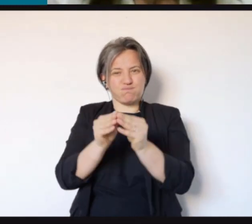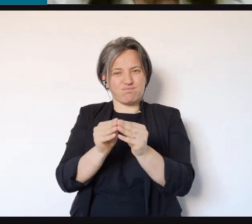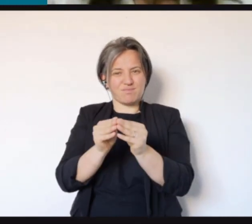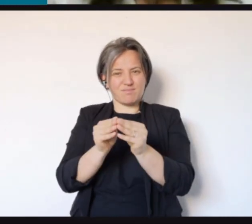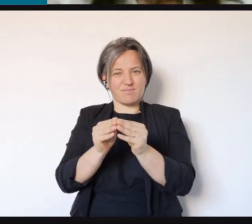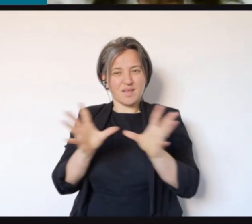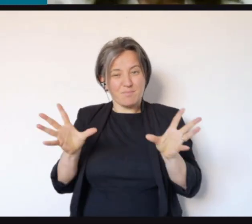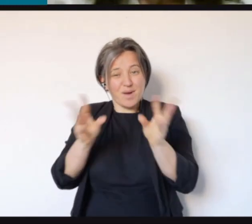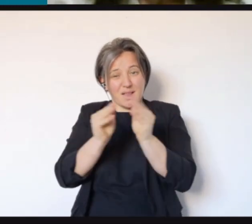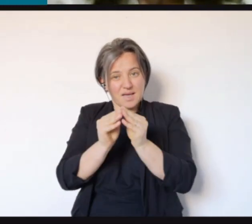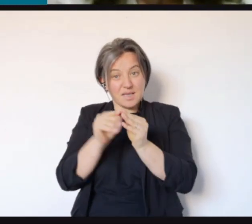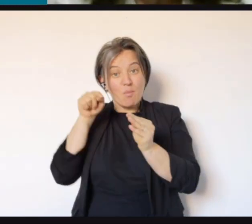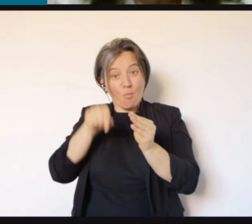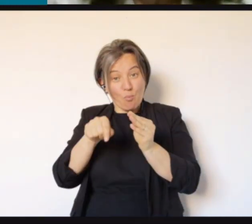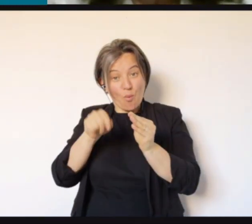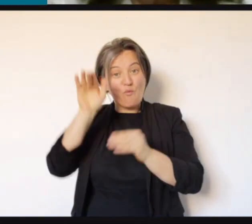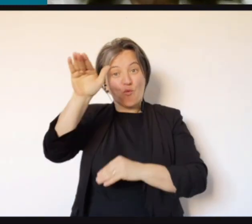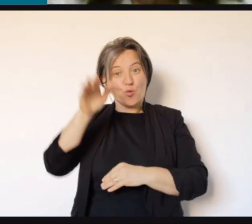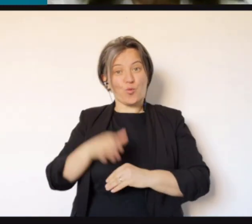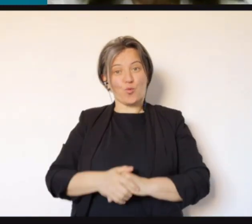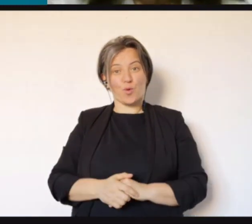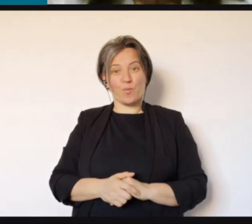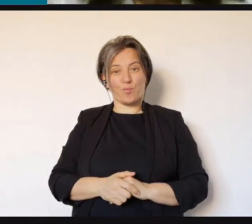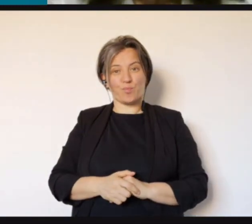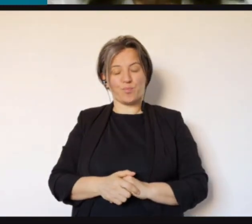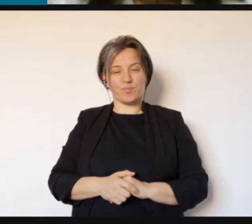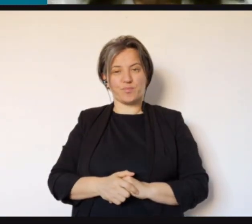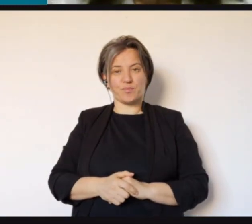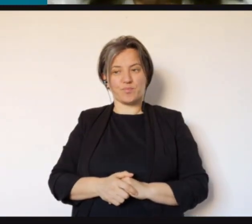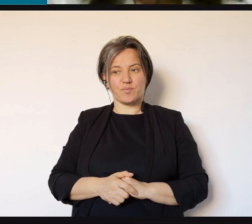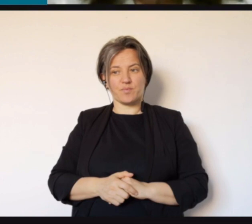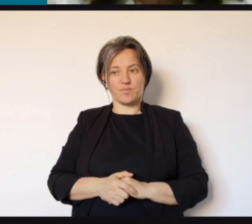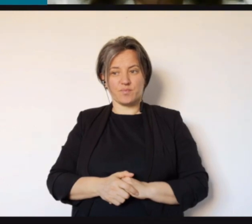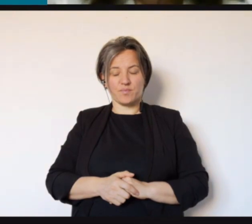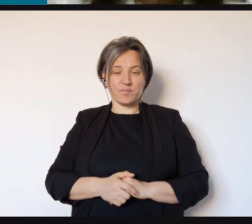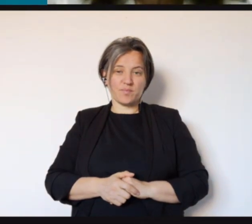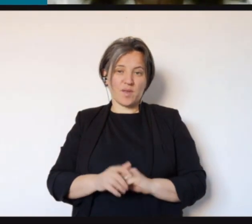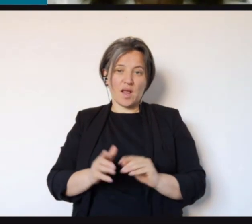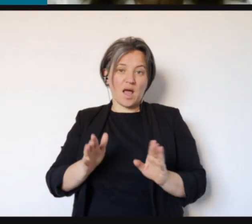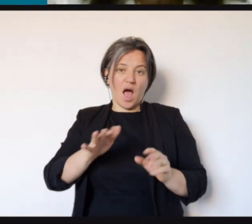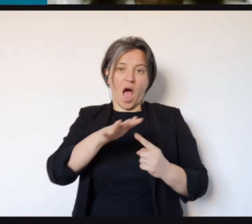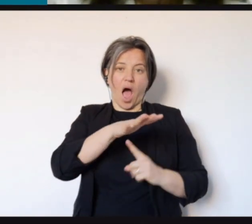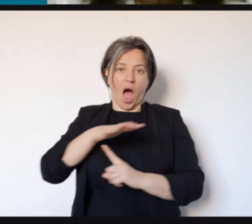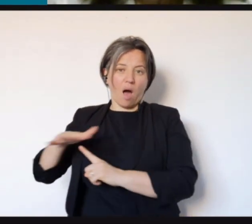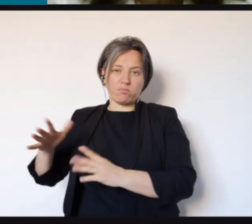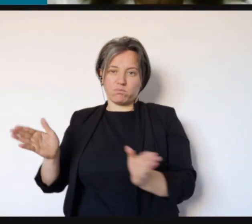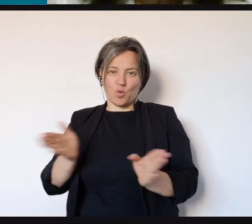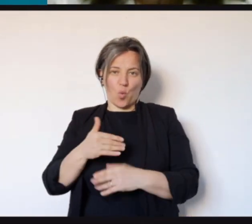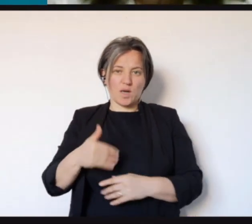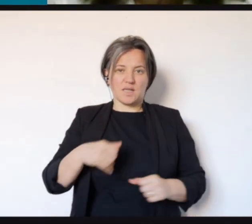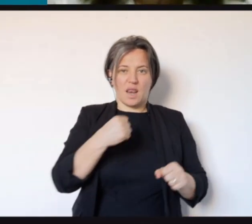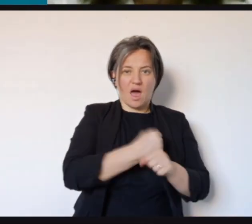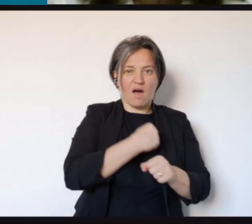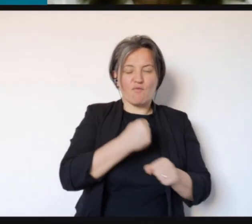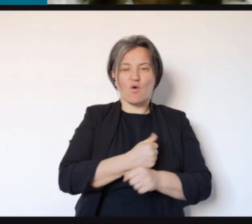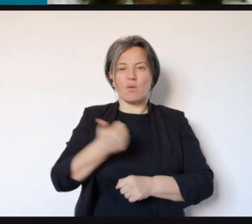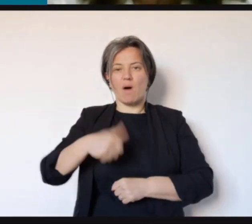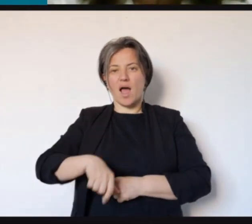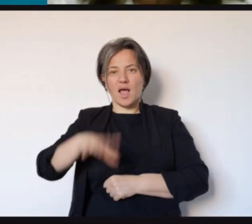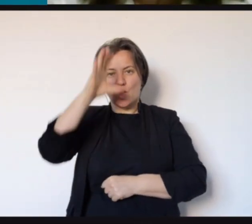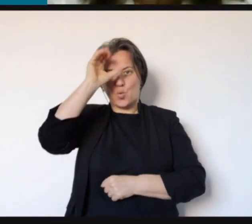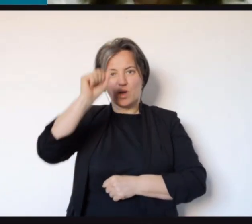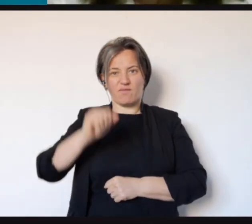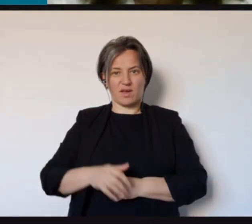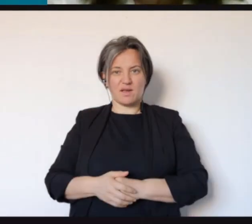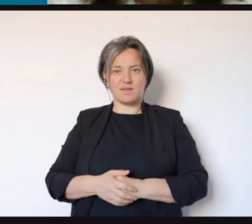secondo me, è il futuro per quanto riguarda sia l'università e sia il